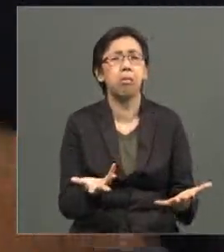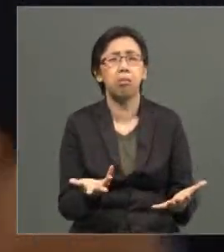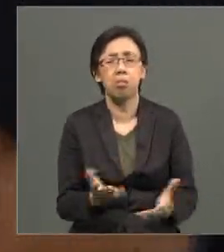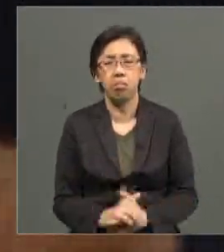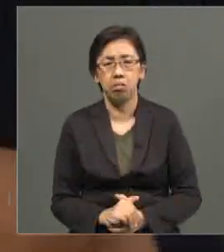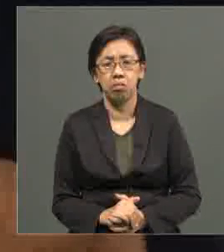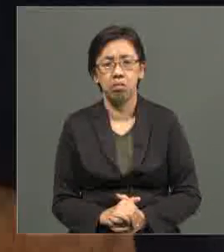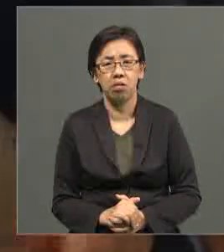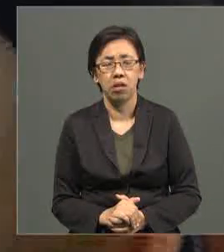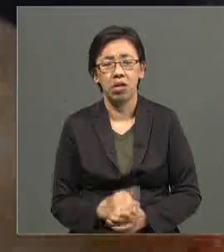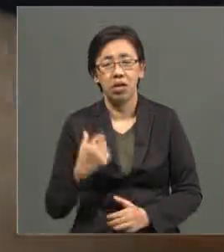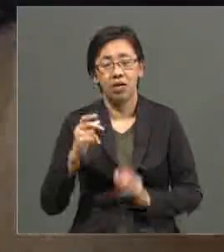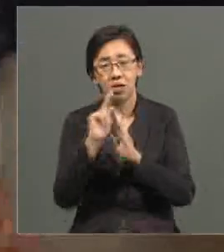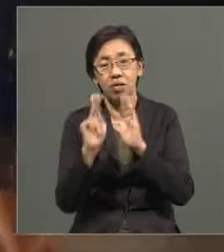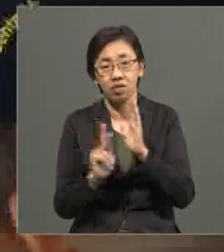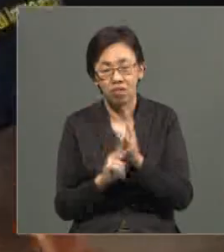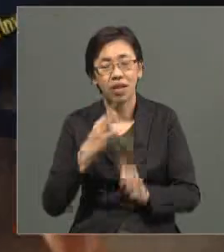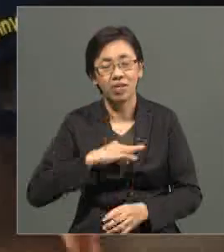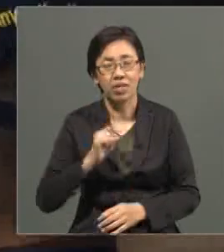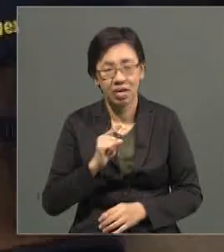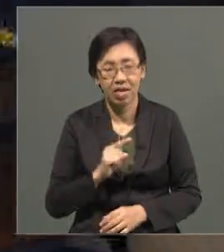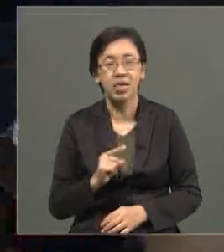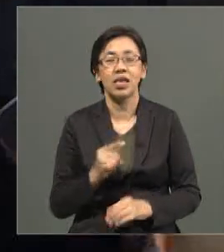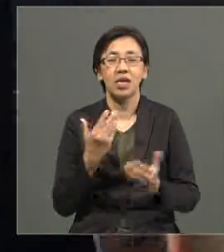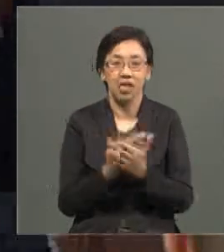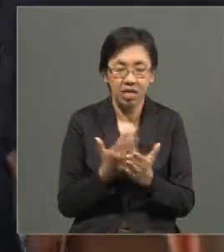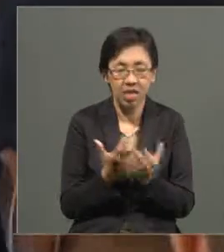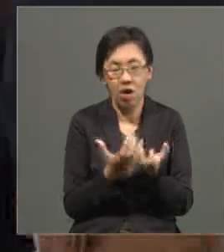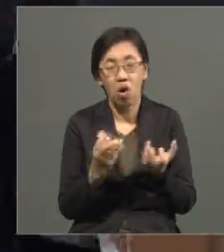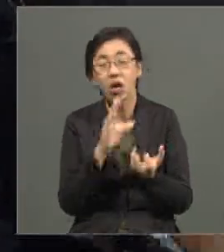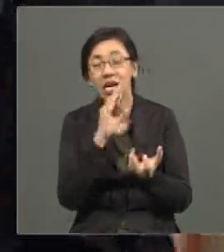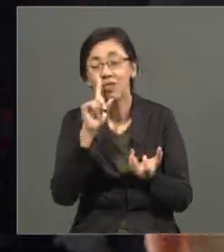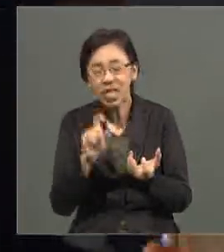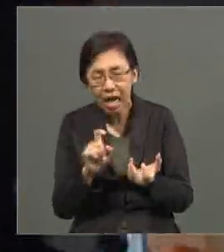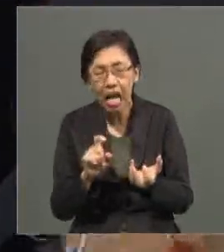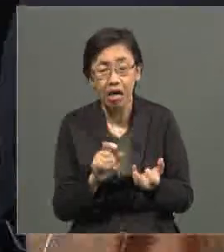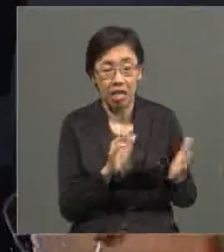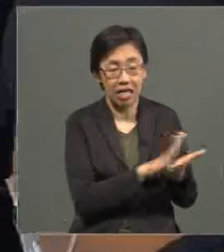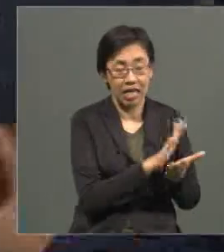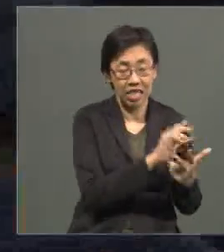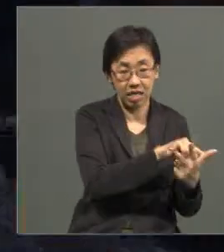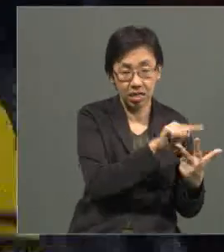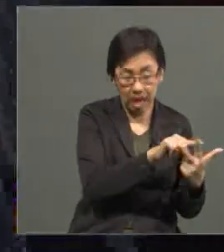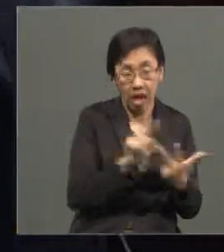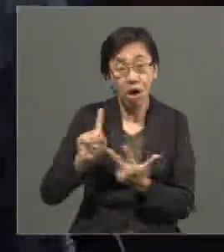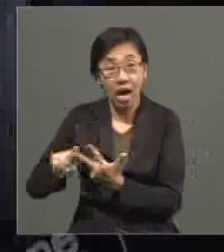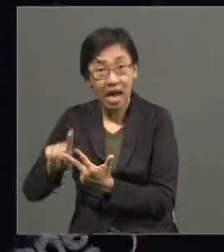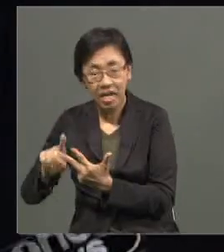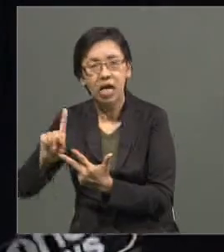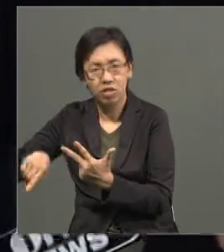แล้วซึ่งในมุมนักกฎหมายพินัยกรรมมรดกจะต้องยึดฉบับสุดท้ายแต่ถ้าทะเบียนสมรสเนี่ยจะใช้ฉบับแรก